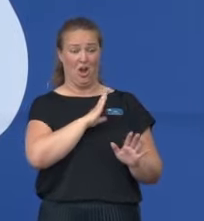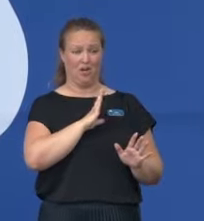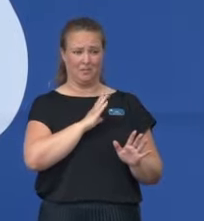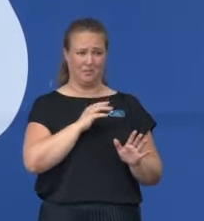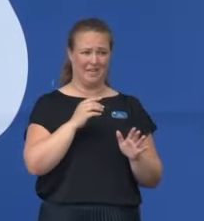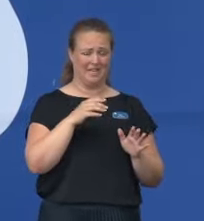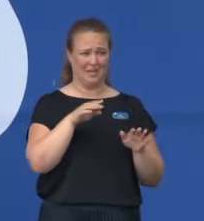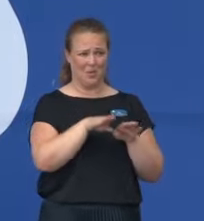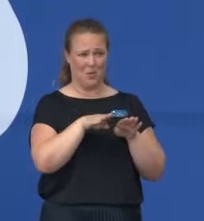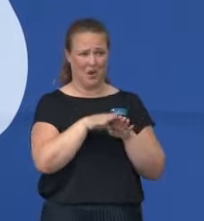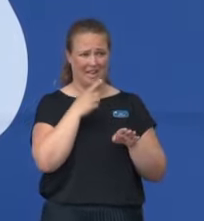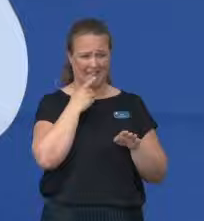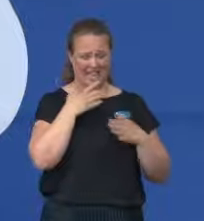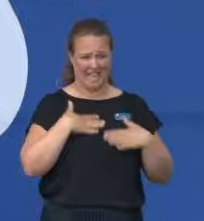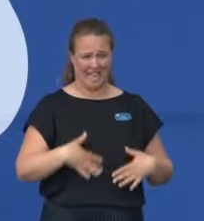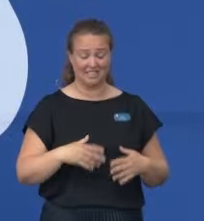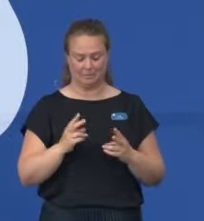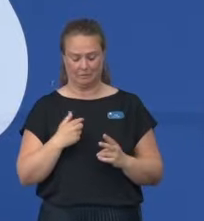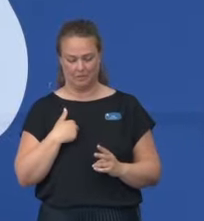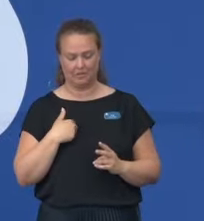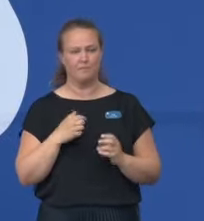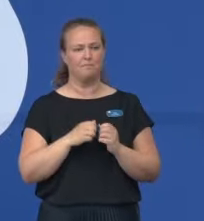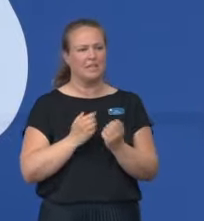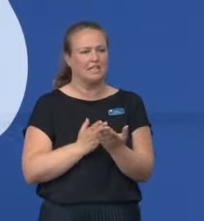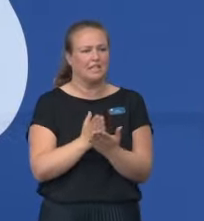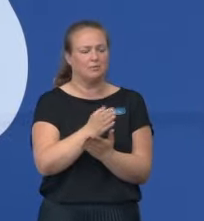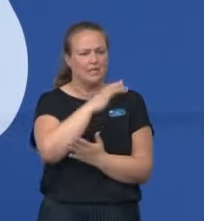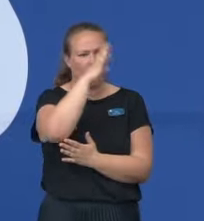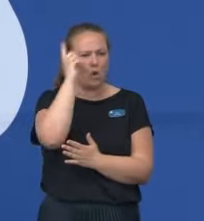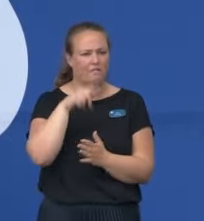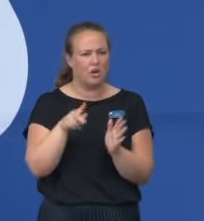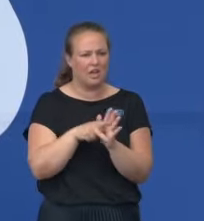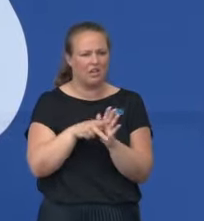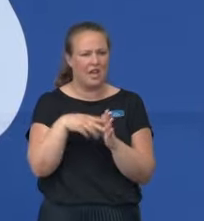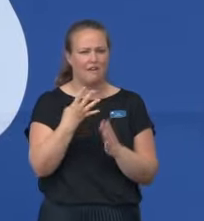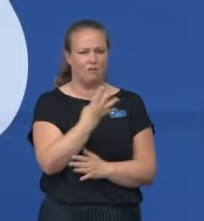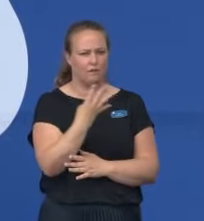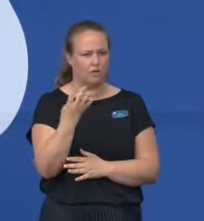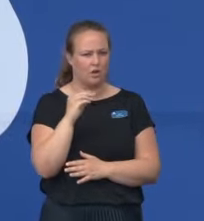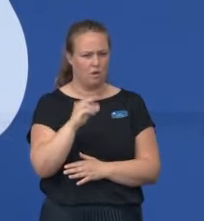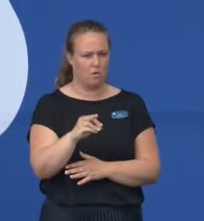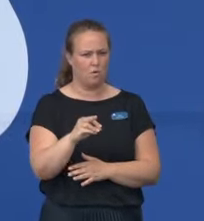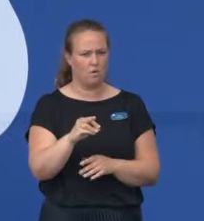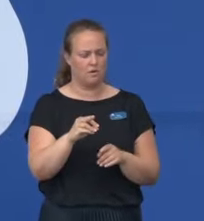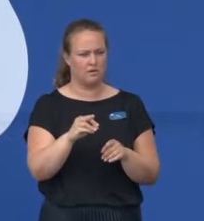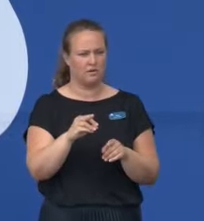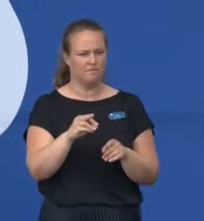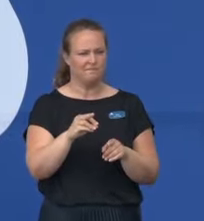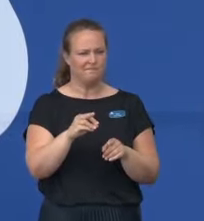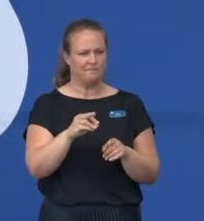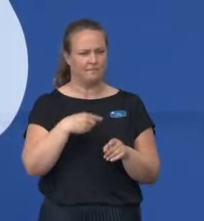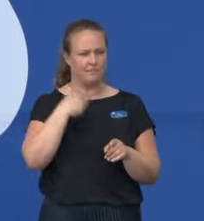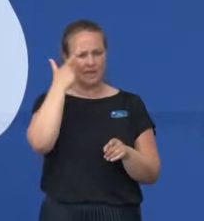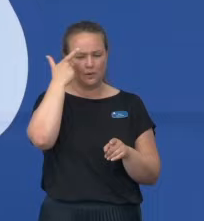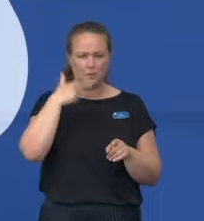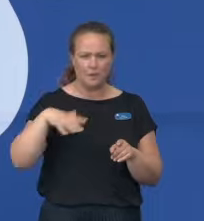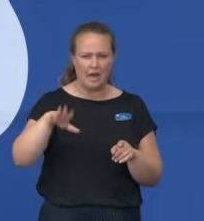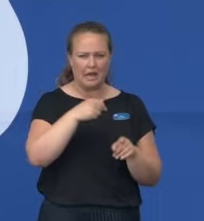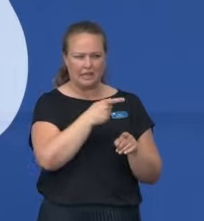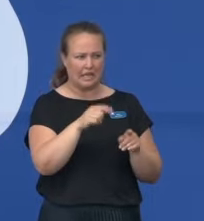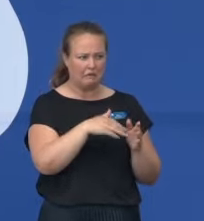då median, eller vad säger man, genomsnittliga åldern för kandidaterna är 44 år. Och jag tror att ni alla är